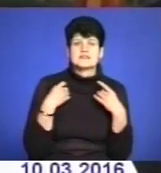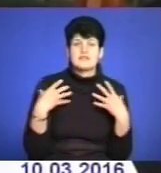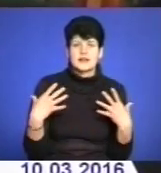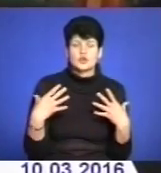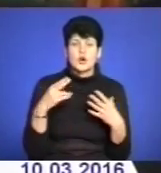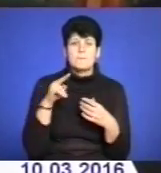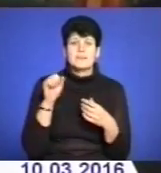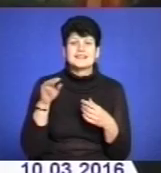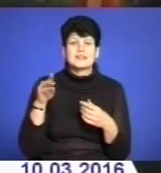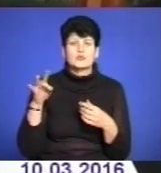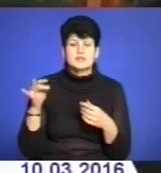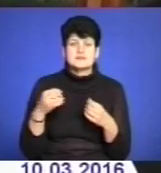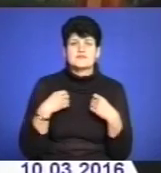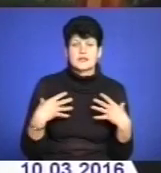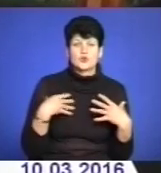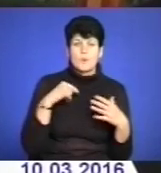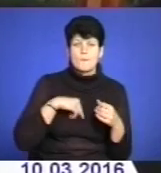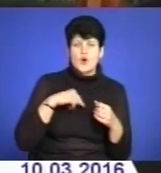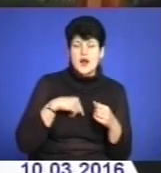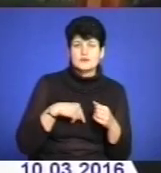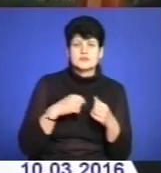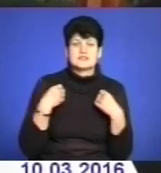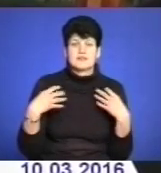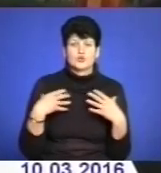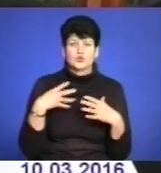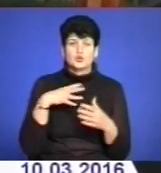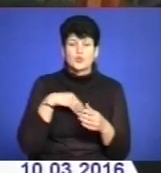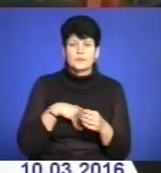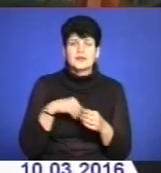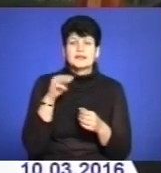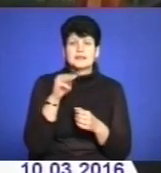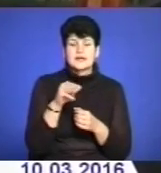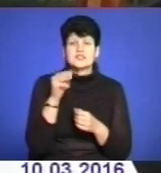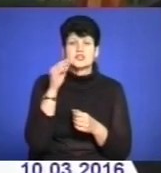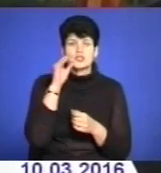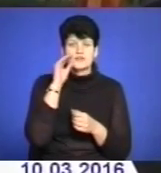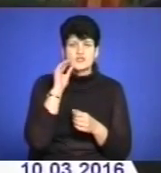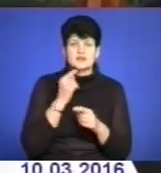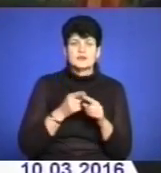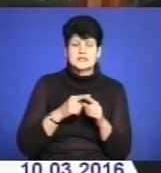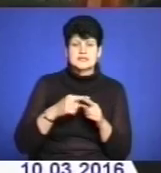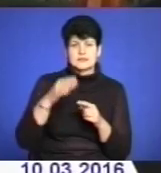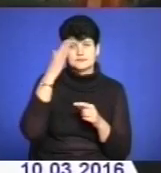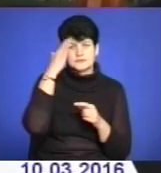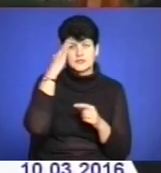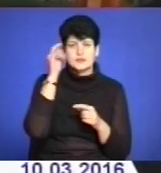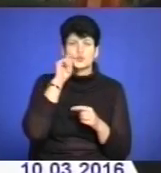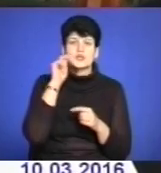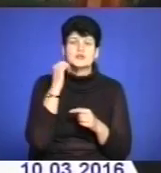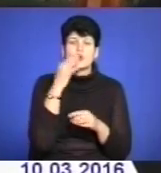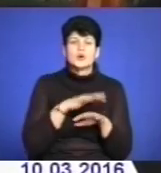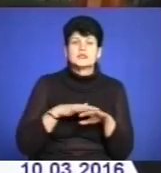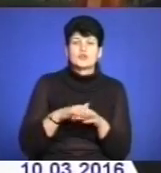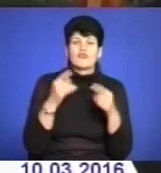патріотизму, свято моральності, свято духовності. Тому що Тарас Шевченко – це є геній українського народу,